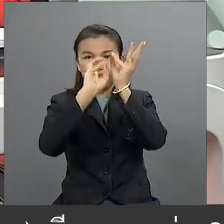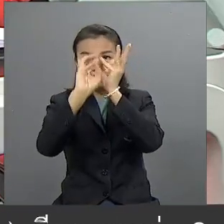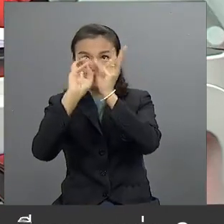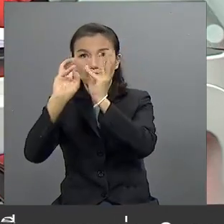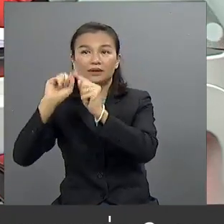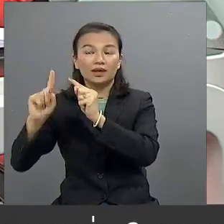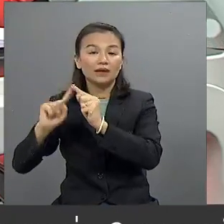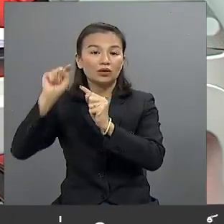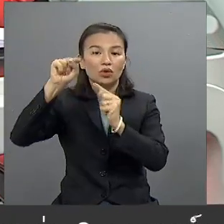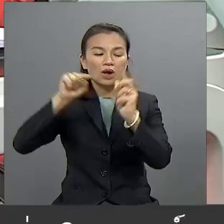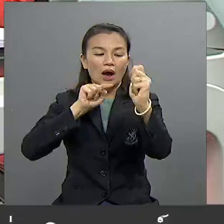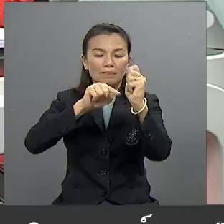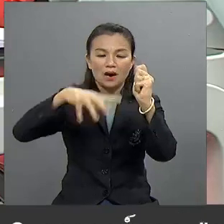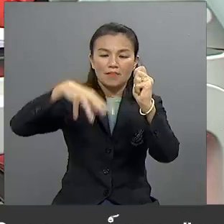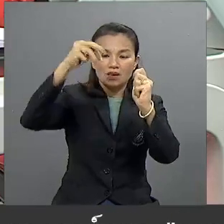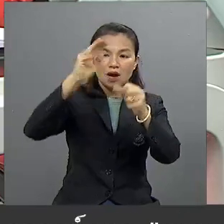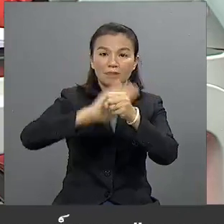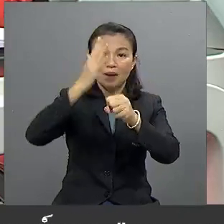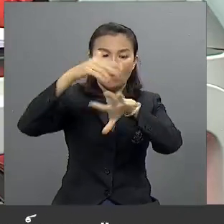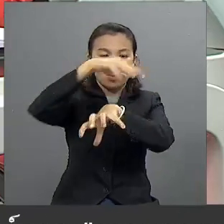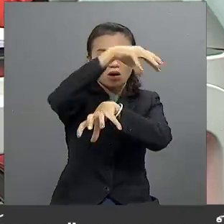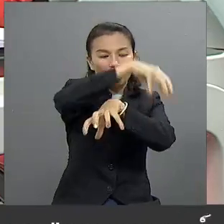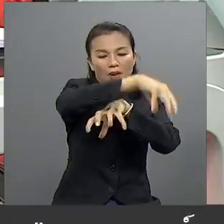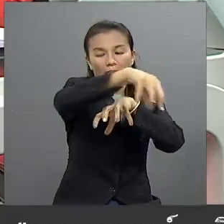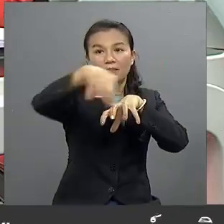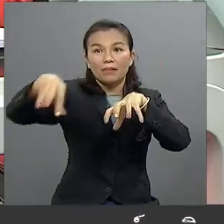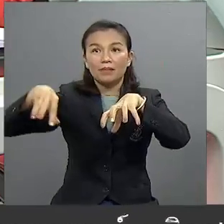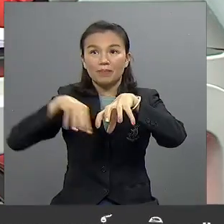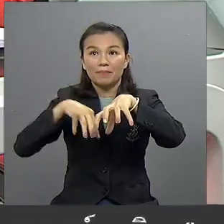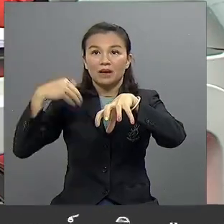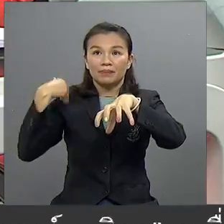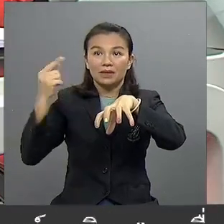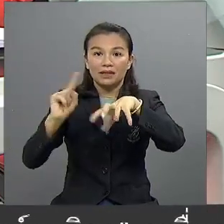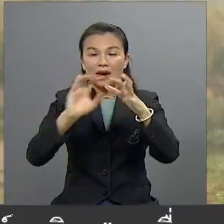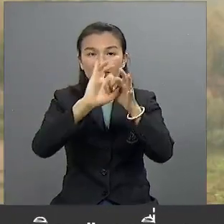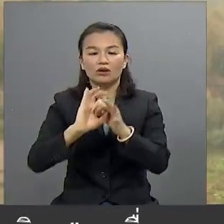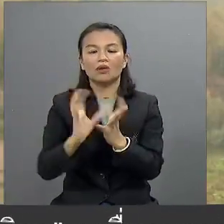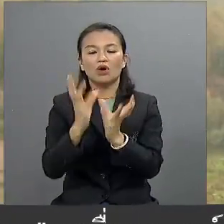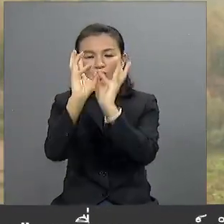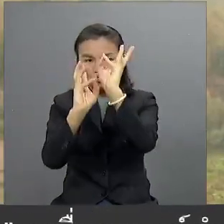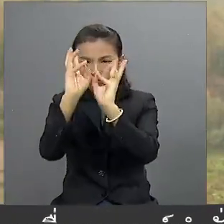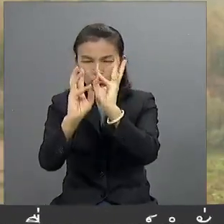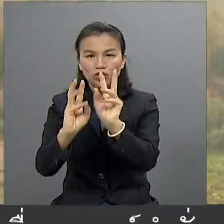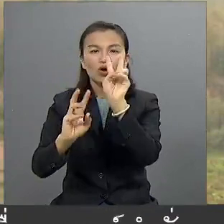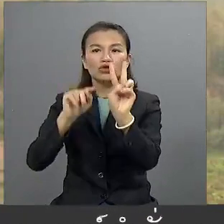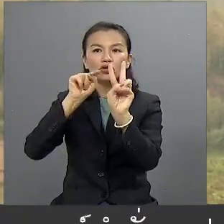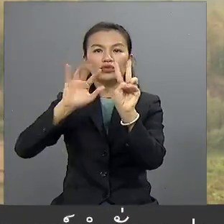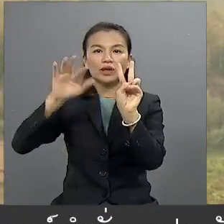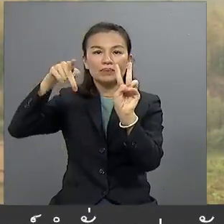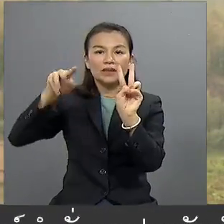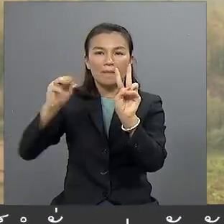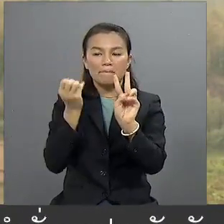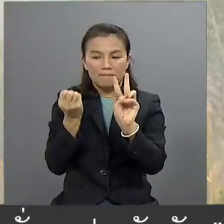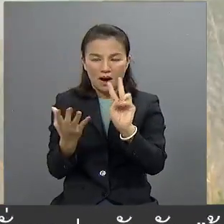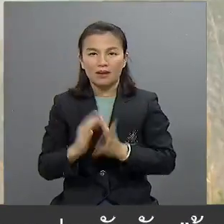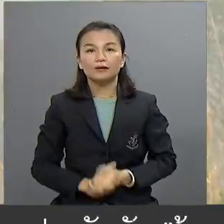แต่ว่าพื้นที่รอบนอกใกล้แหล่งกำเนิดไฟก็มีค่าฝุ่น PM 2.5 สูงเช่นกันค่ะพื้นที่อำเภอเชียงด